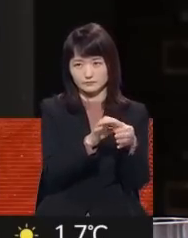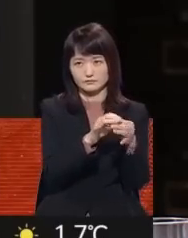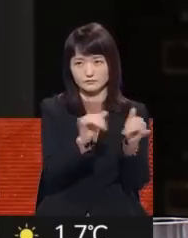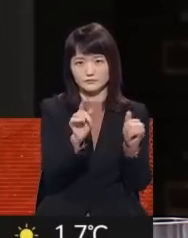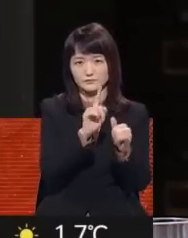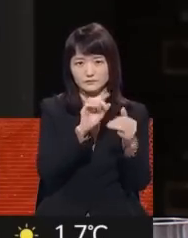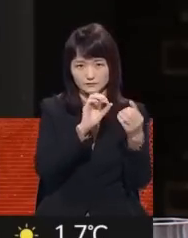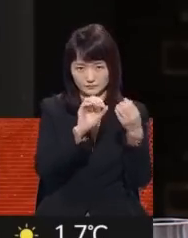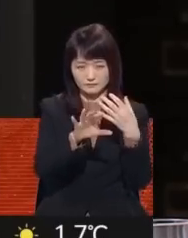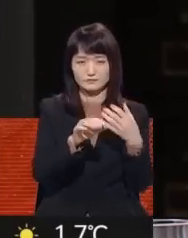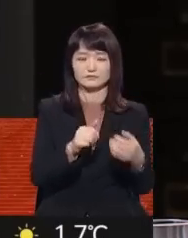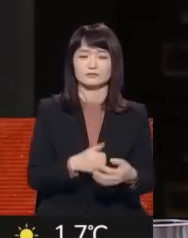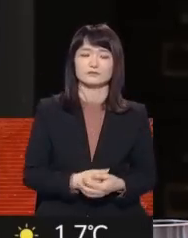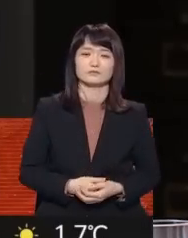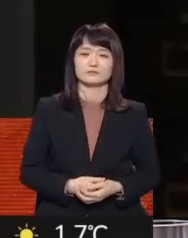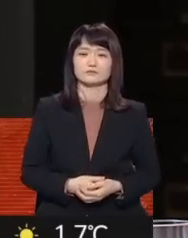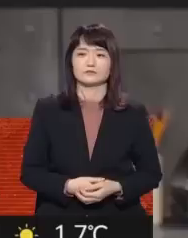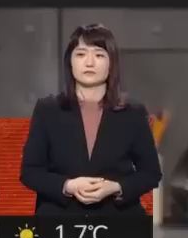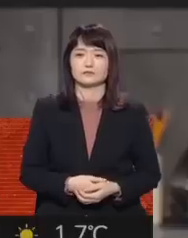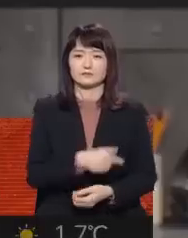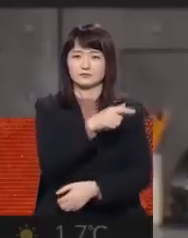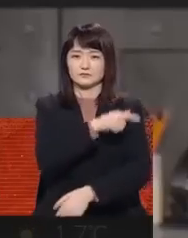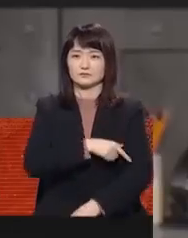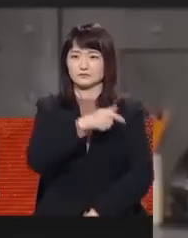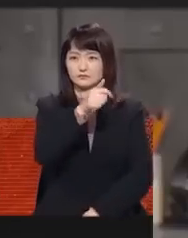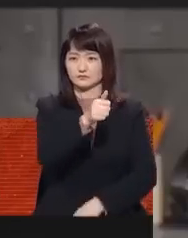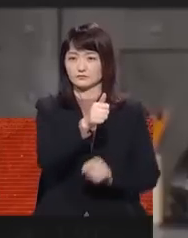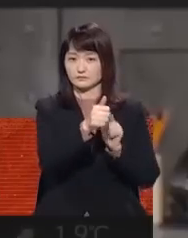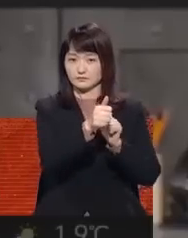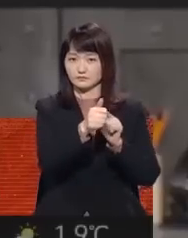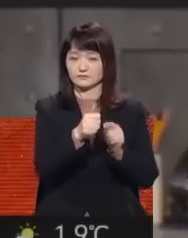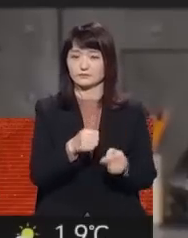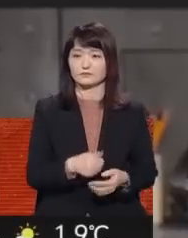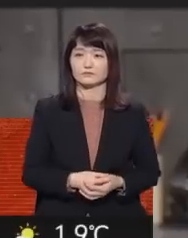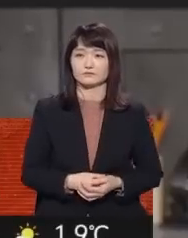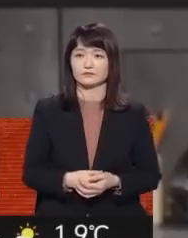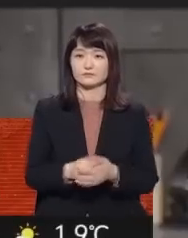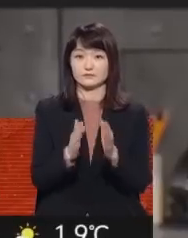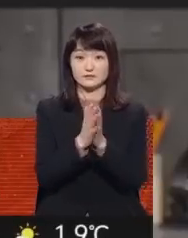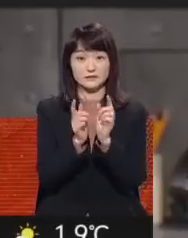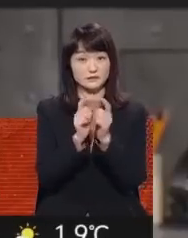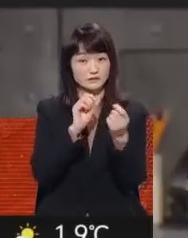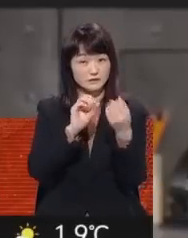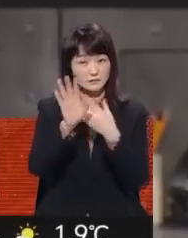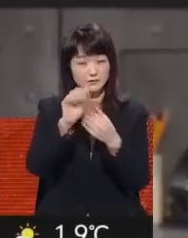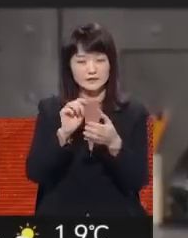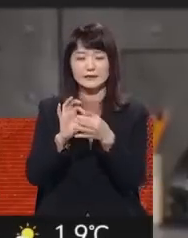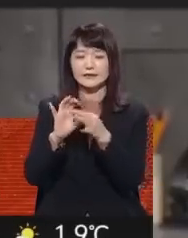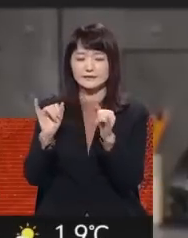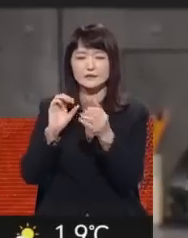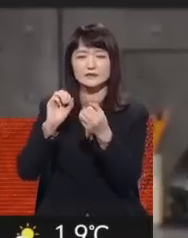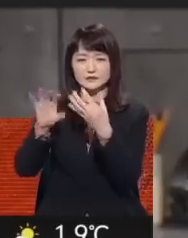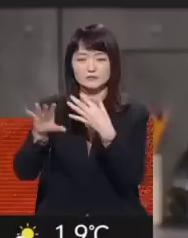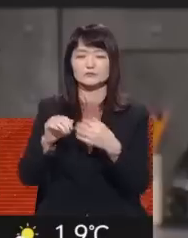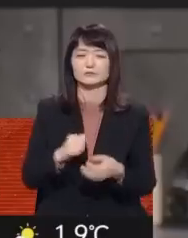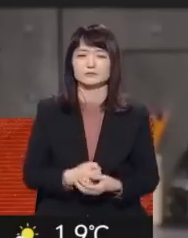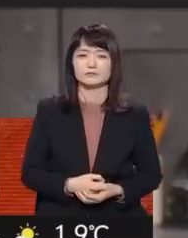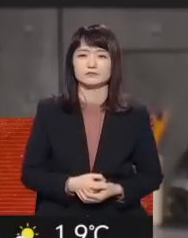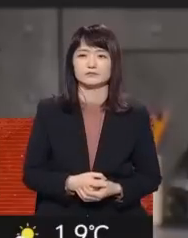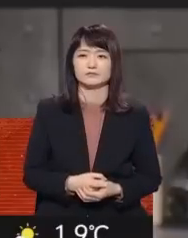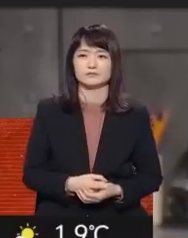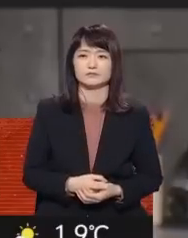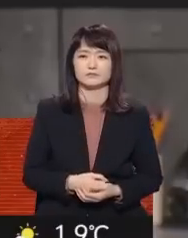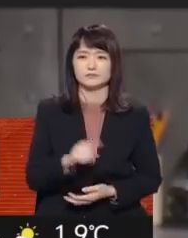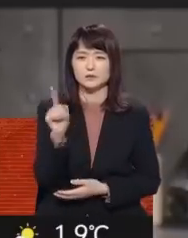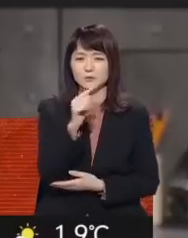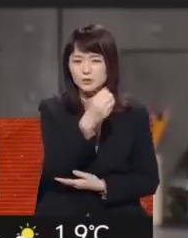하긴 했더라고요 그렇습니다 이사장이 직접 그 뭐야 답변한 건 아니고요 관계자가 답변을 했는데 뭐라고 했냐면 그